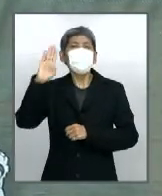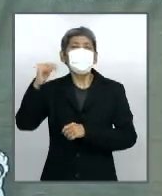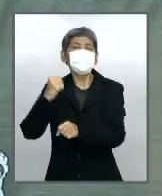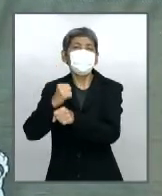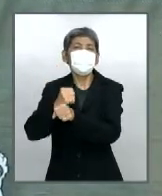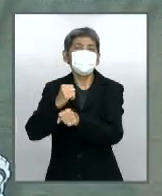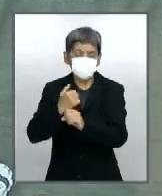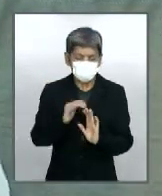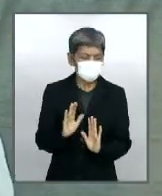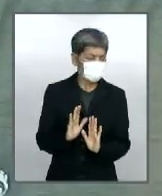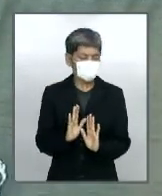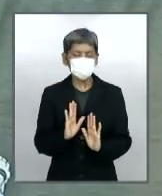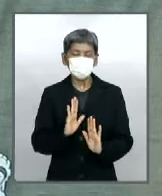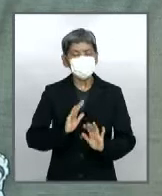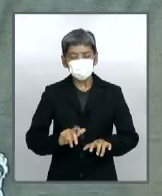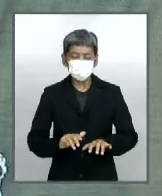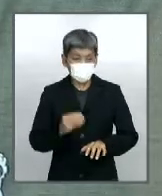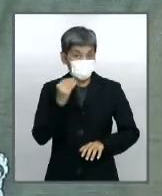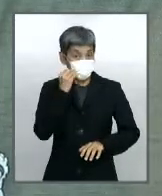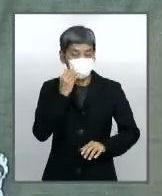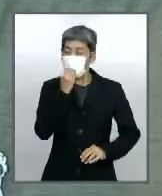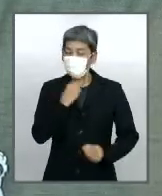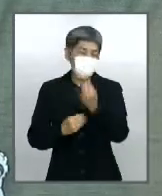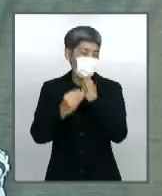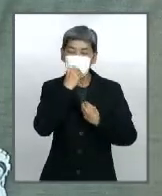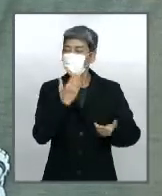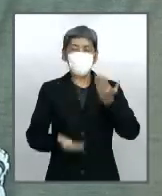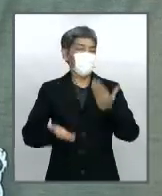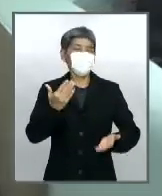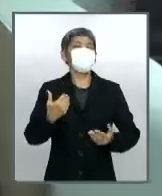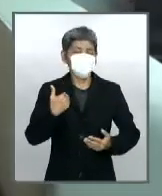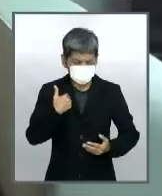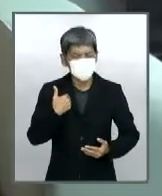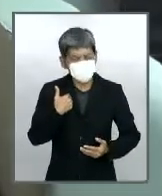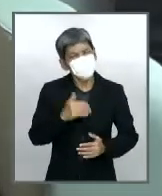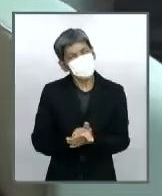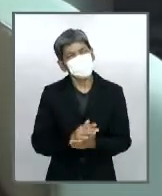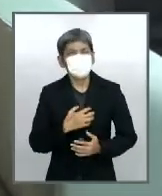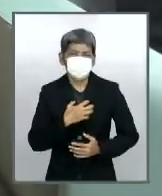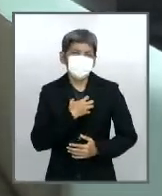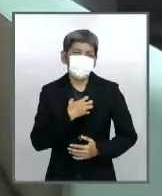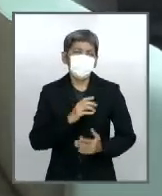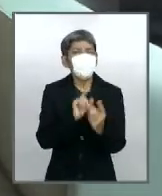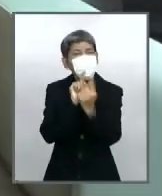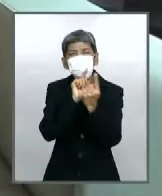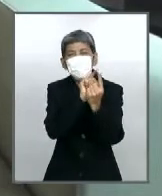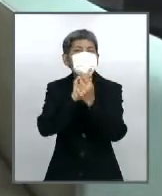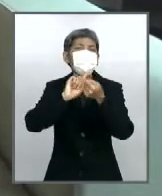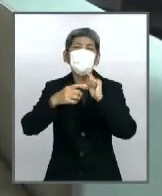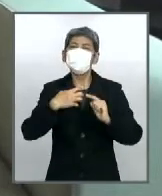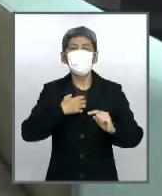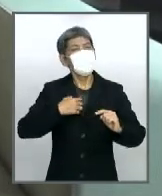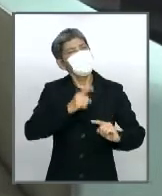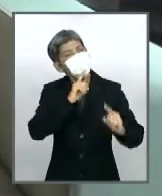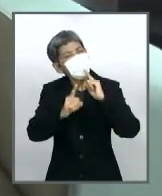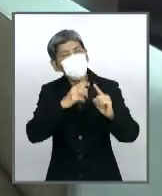มันเราก็จะต้องเกรงใจคนอื่นแต่อยู่บ้านเรากินได้ตลอดอะไรเงี้ยค่ะก็จะมีเรื่องบางทีเราก็อยากจะไปเจอเพื่อนอย